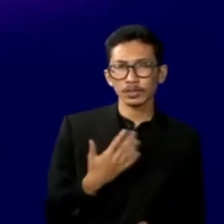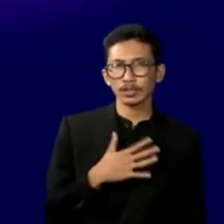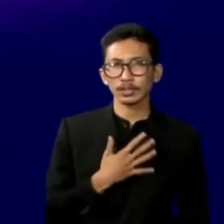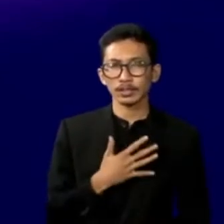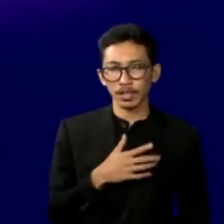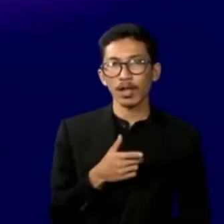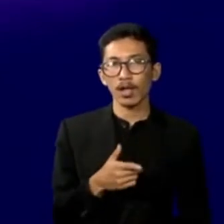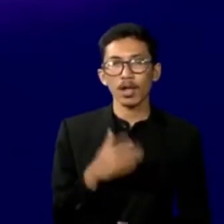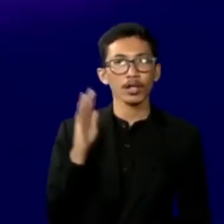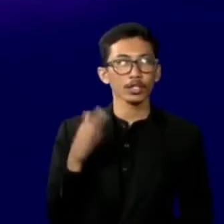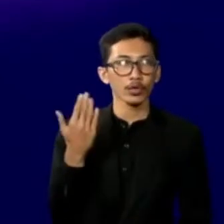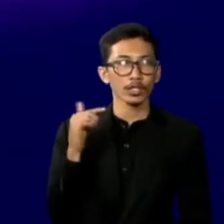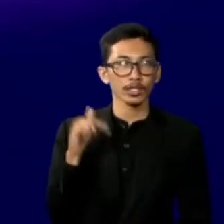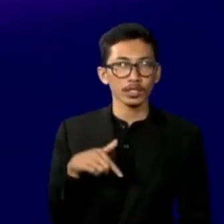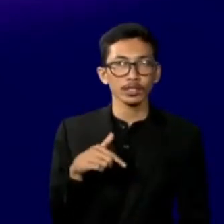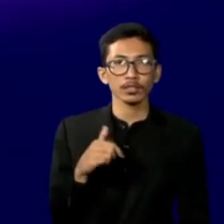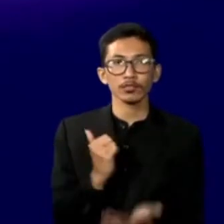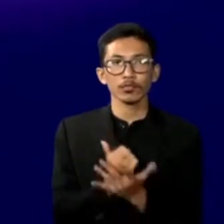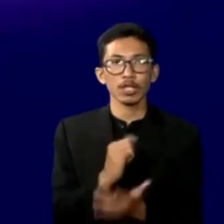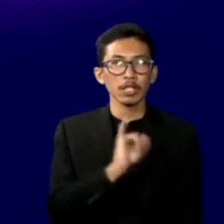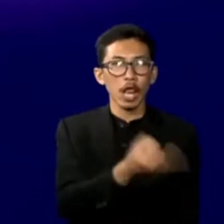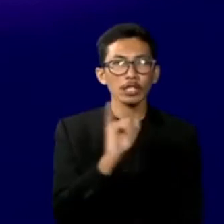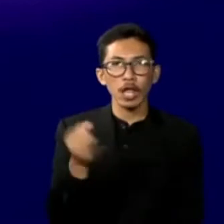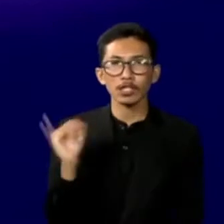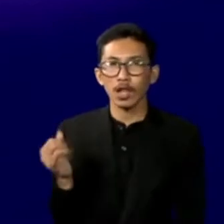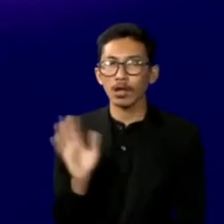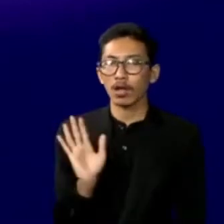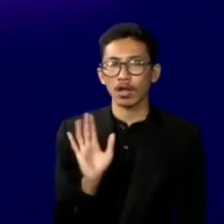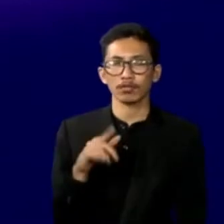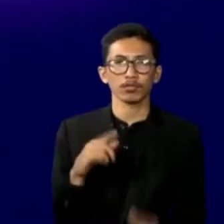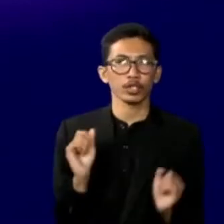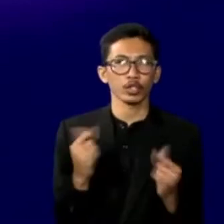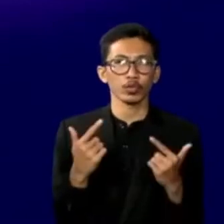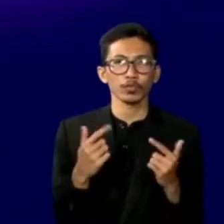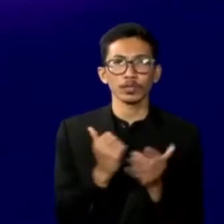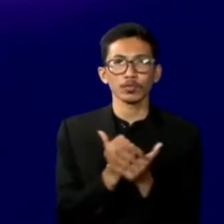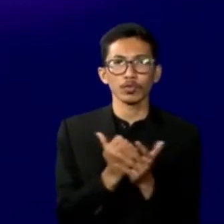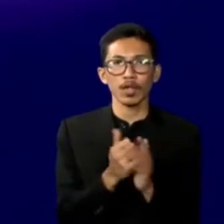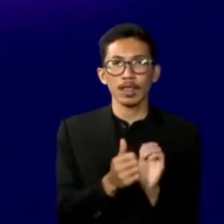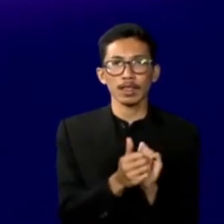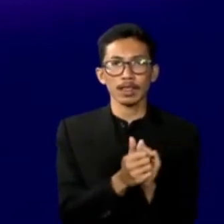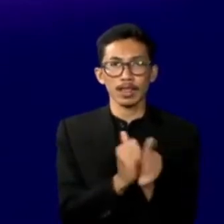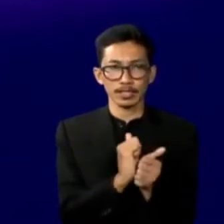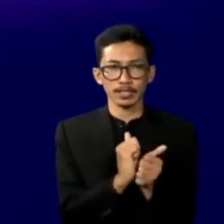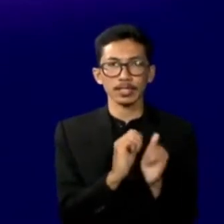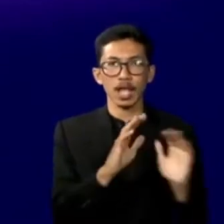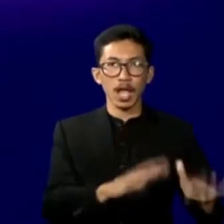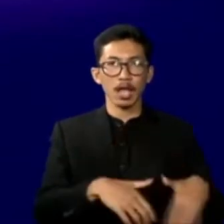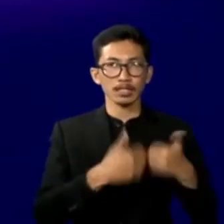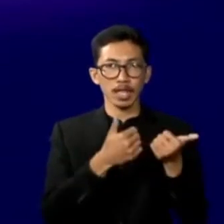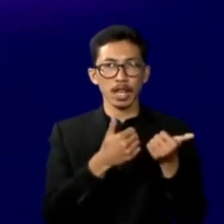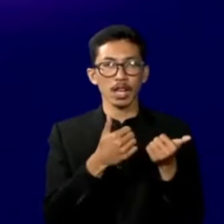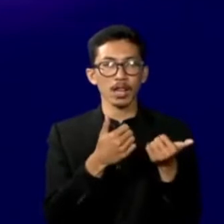memang kita tahu ini sebenarnya enggak ada salah siapa-siapa tetapi memang ini adalah kenyataan hidup bahwa testing itu enggak 100% selalu ada yang